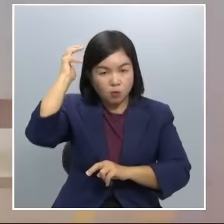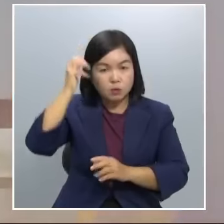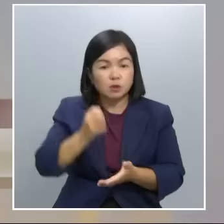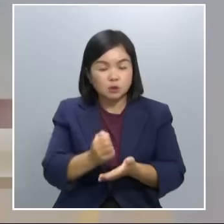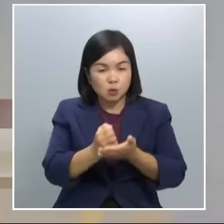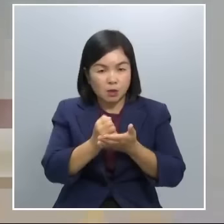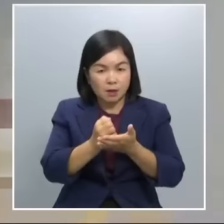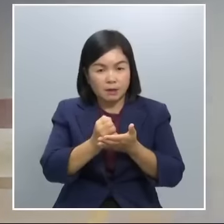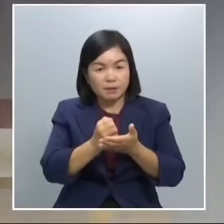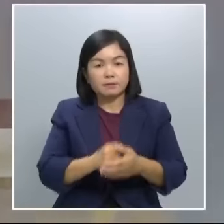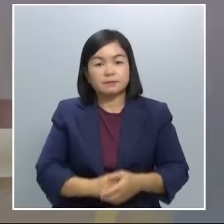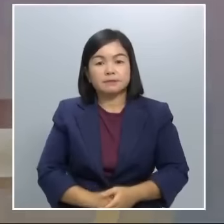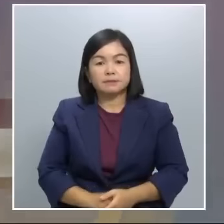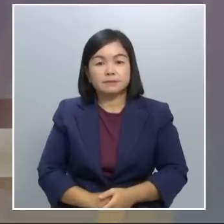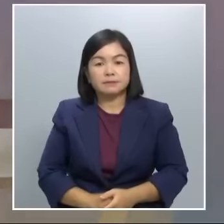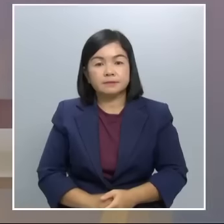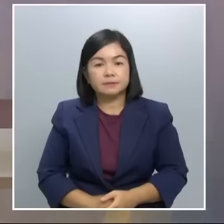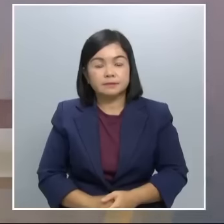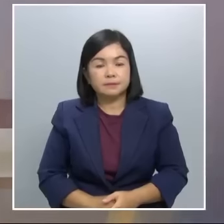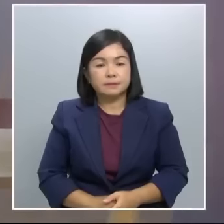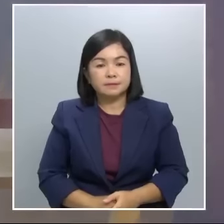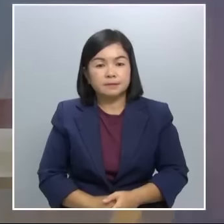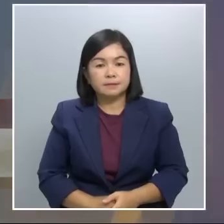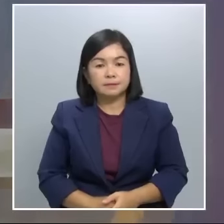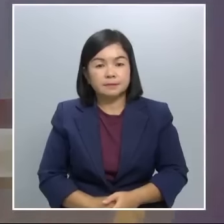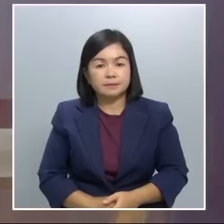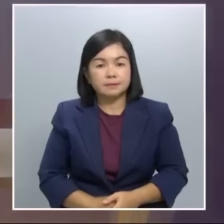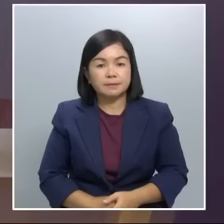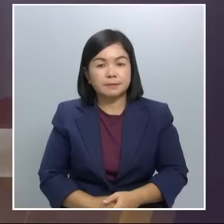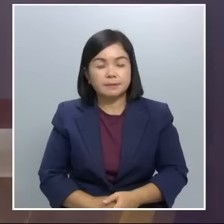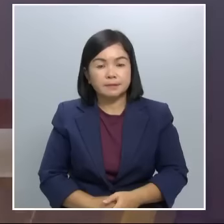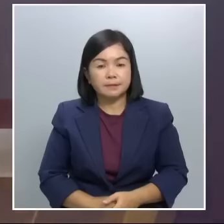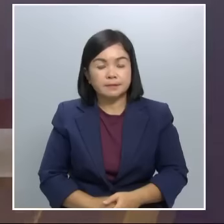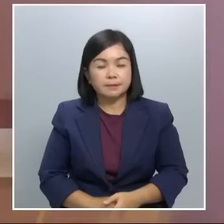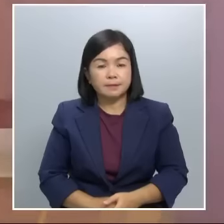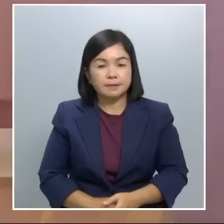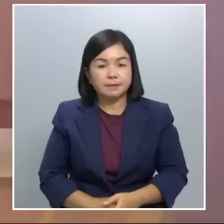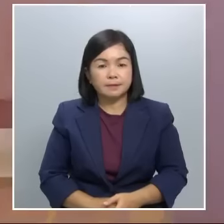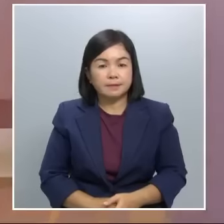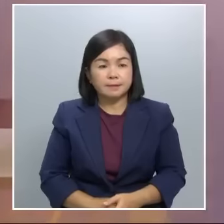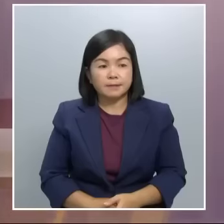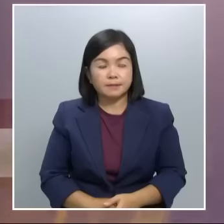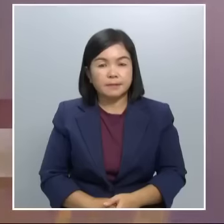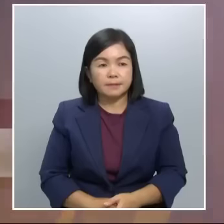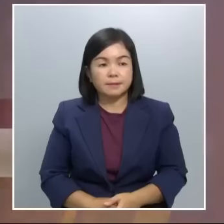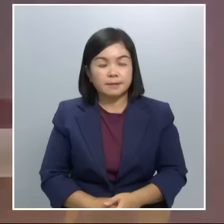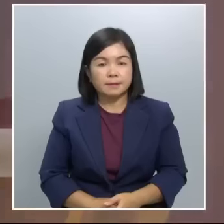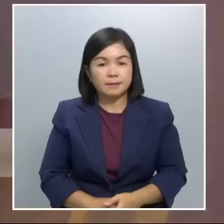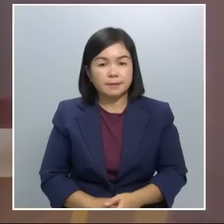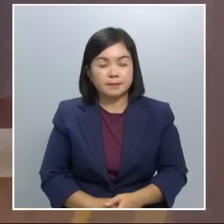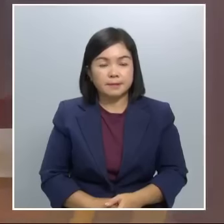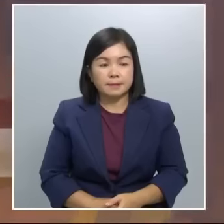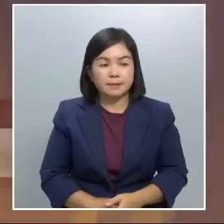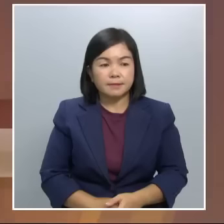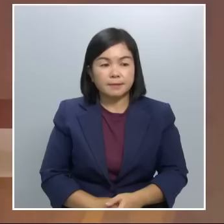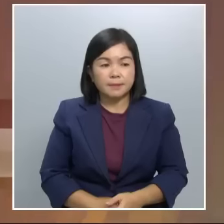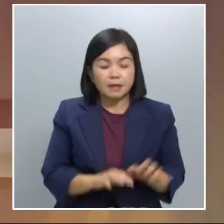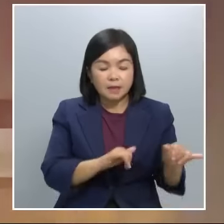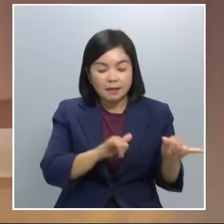Thank you. ย้ายสิง